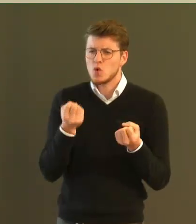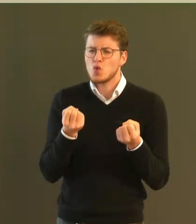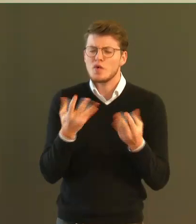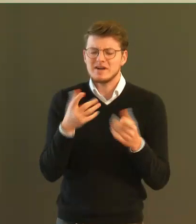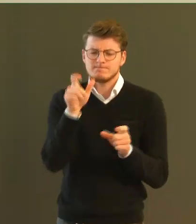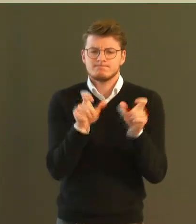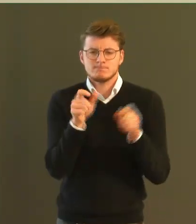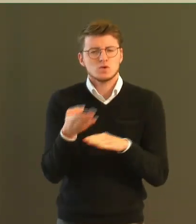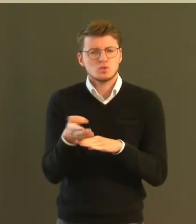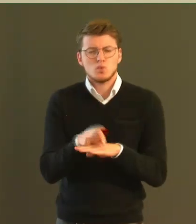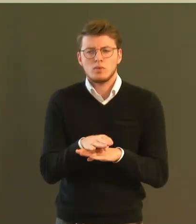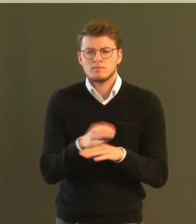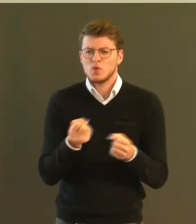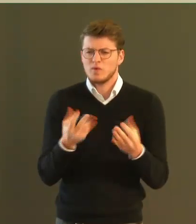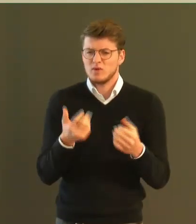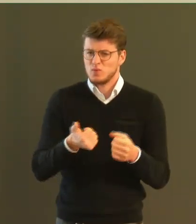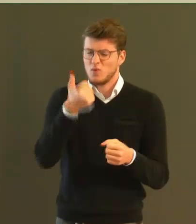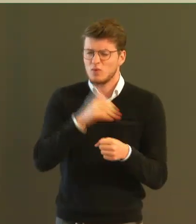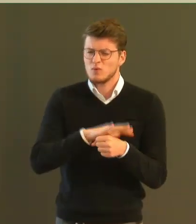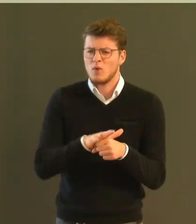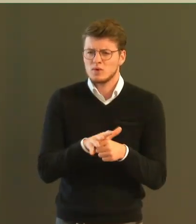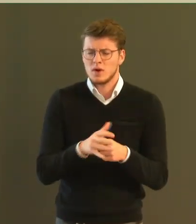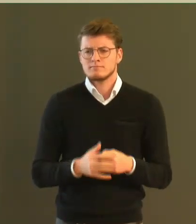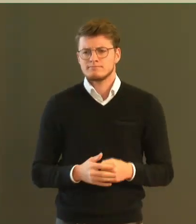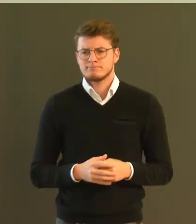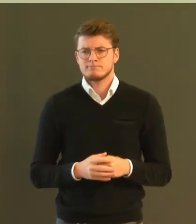bill evans convient night in night